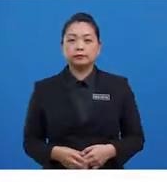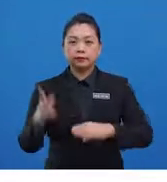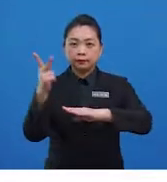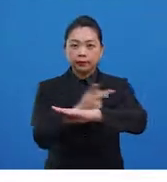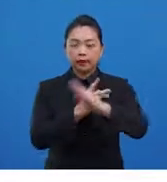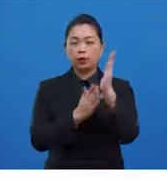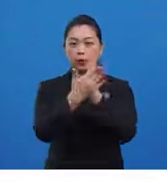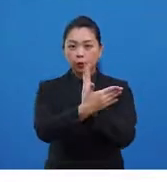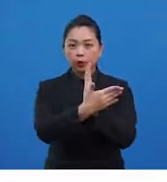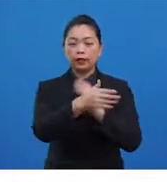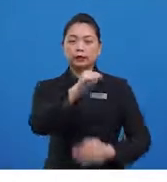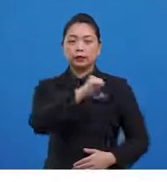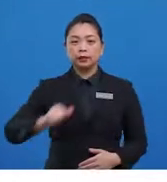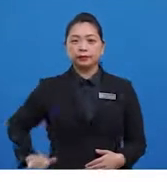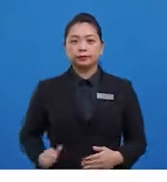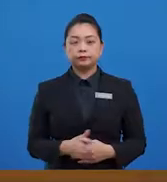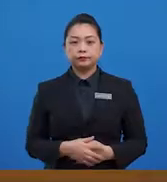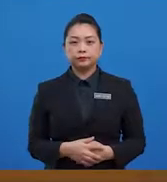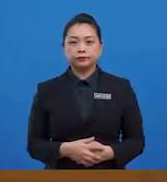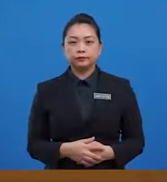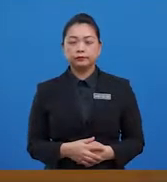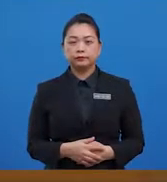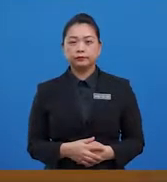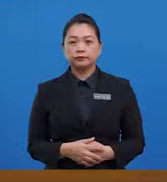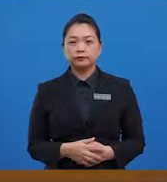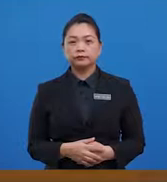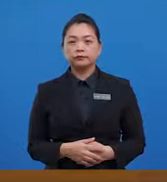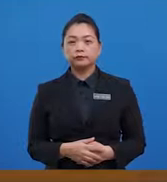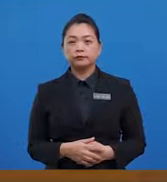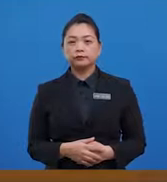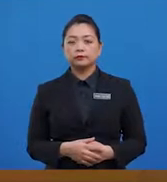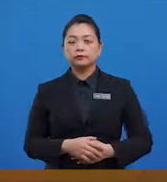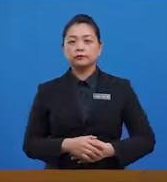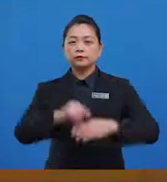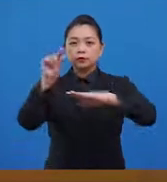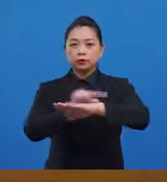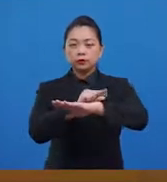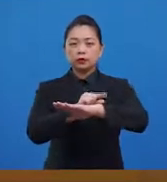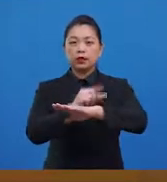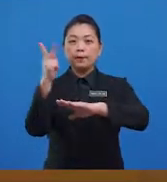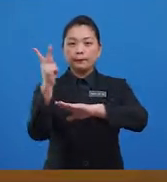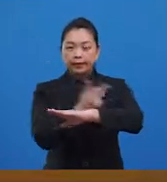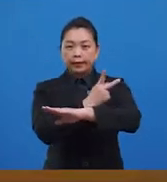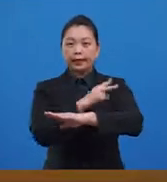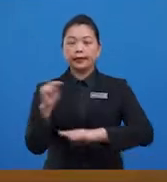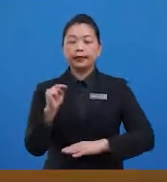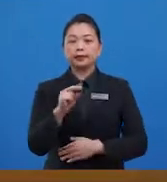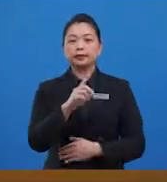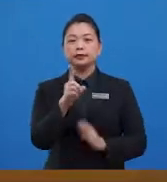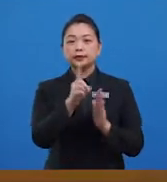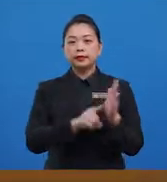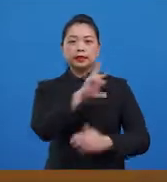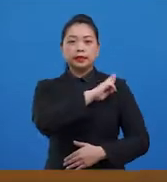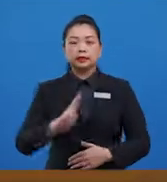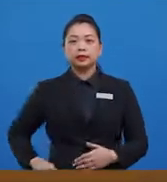oleh Yang di-Pertuan Agong. Peranan pending diraja sebagai pakaian diraja yang